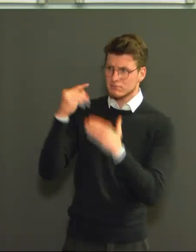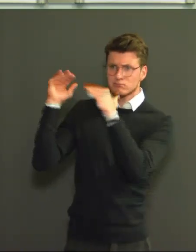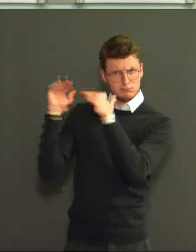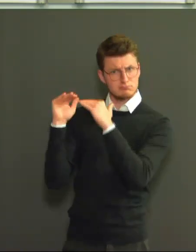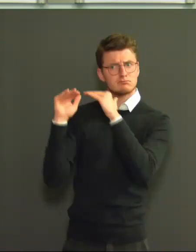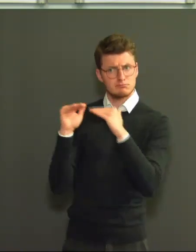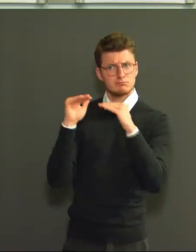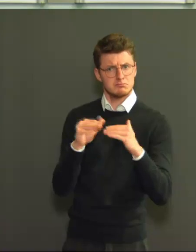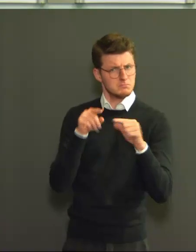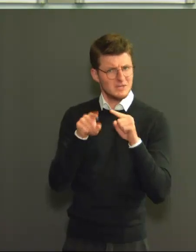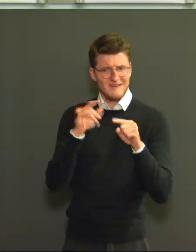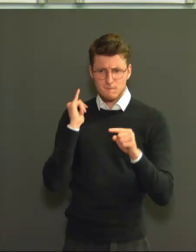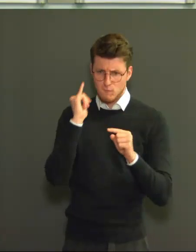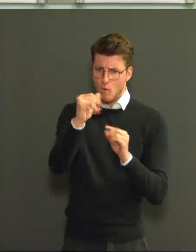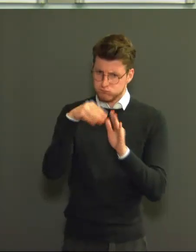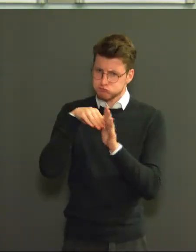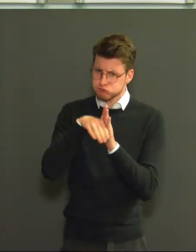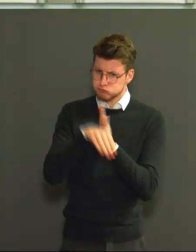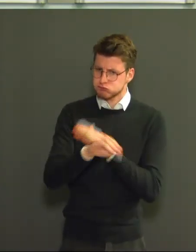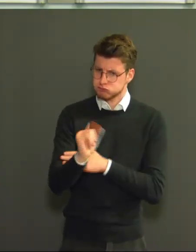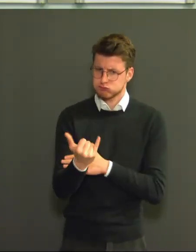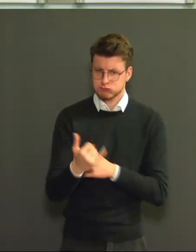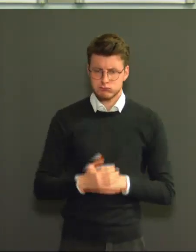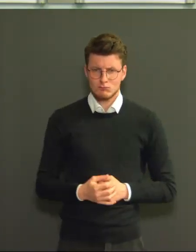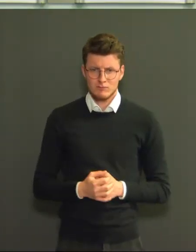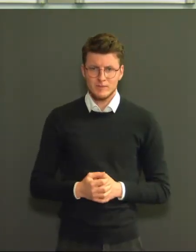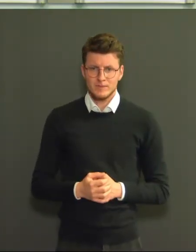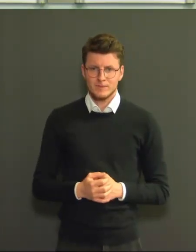nog niet meteen zullen loslaten.